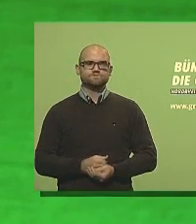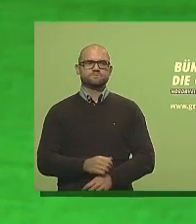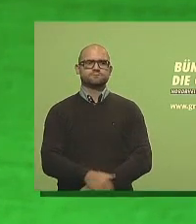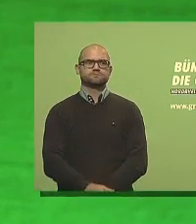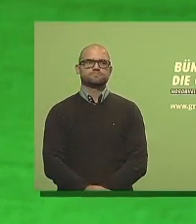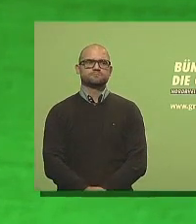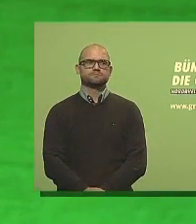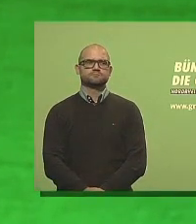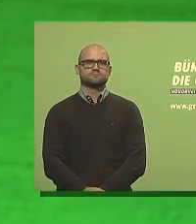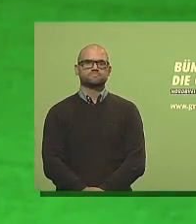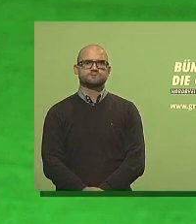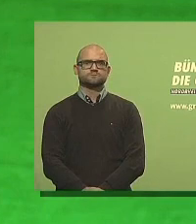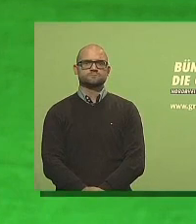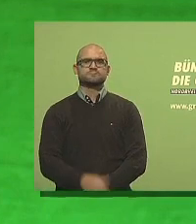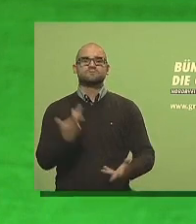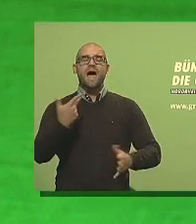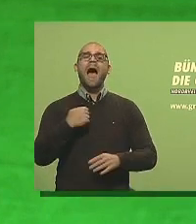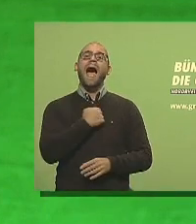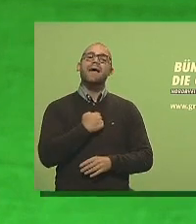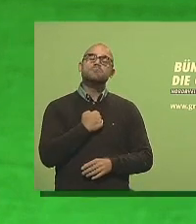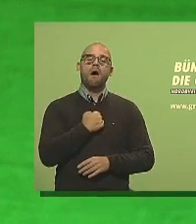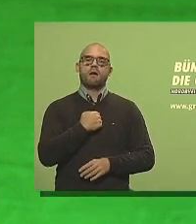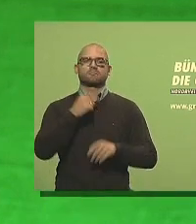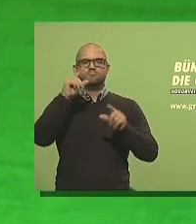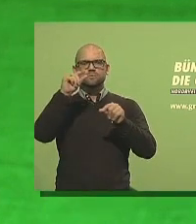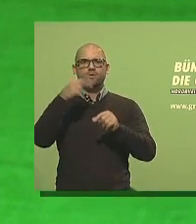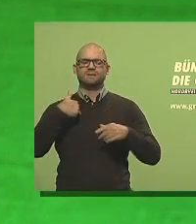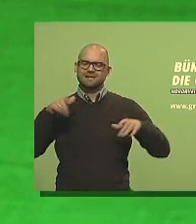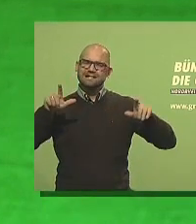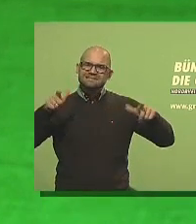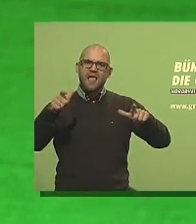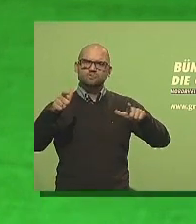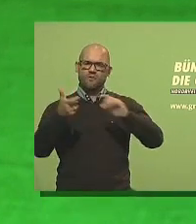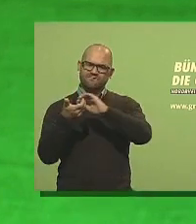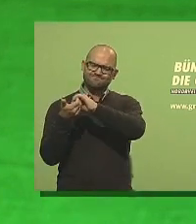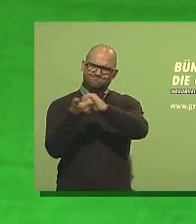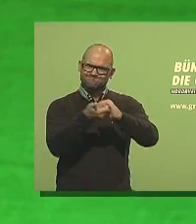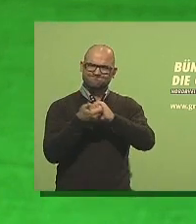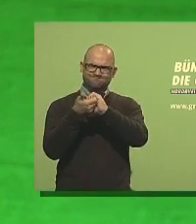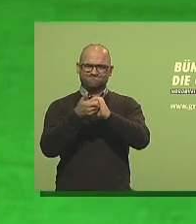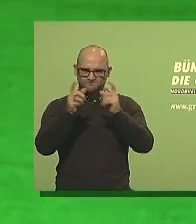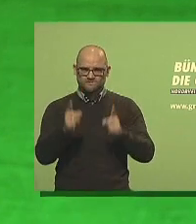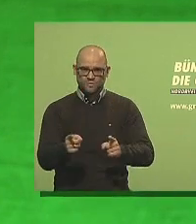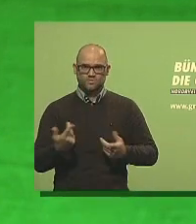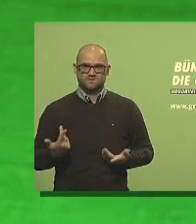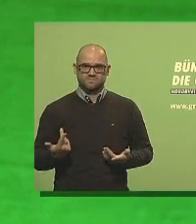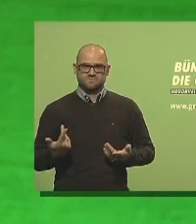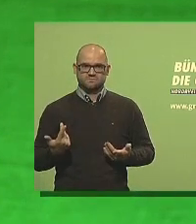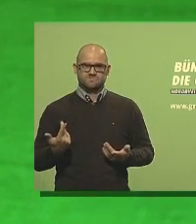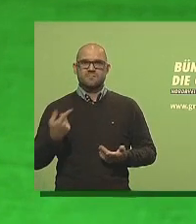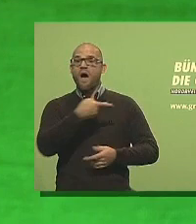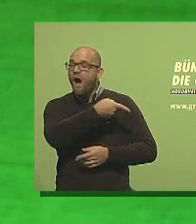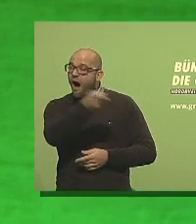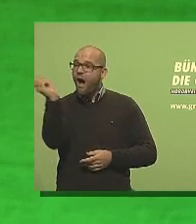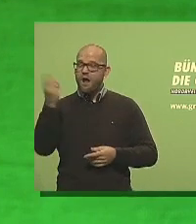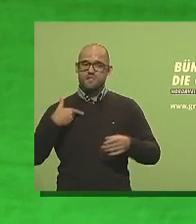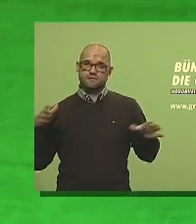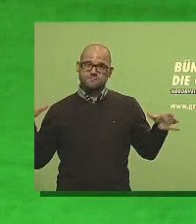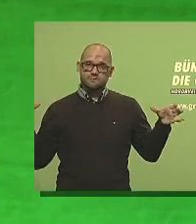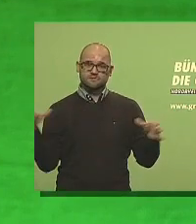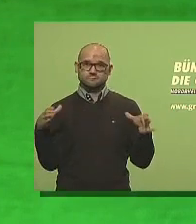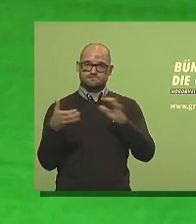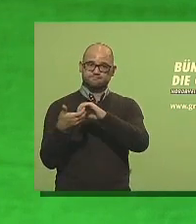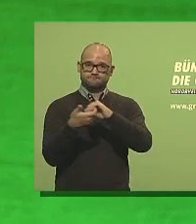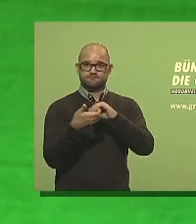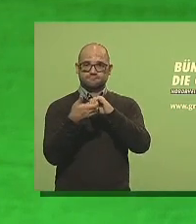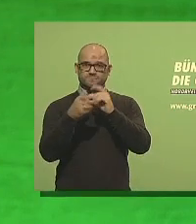Heimat, das heißt zu sagen, wir wollen gesellschaftlichen Zusammenhalt. Das heißt, denen, die draußen sind, zu sagen, ihr gehört dazu. Hier ist der Ort,